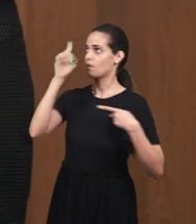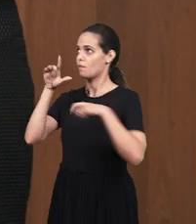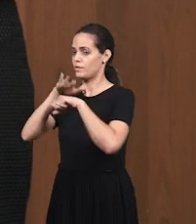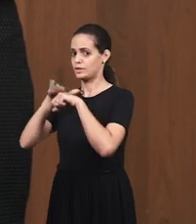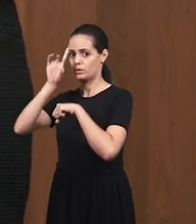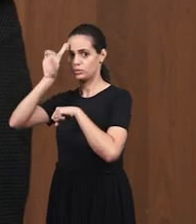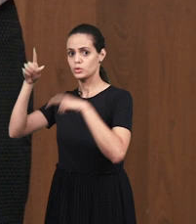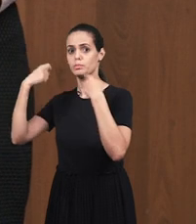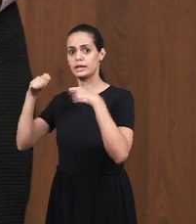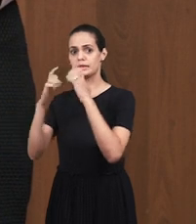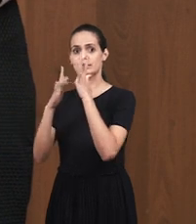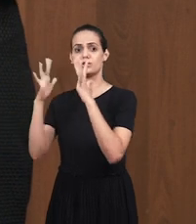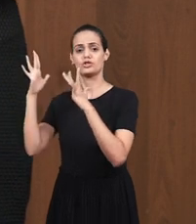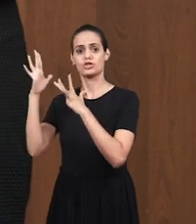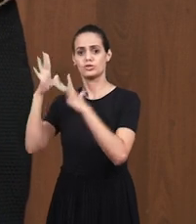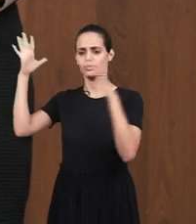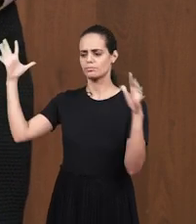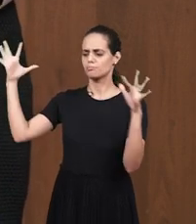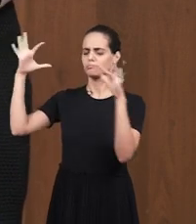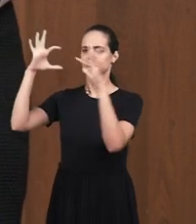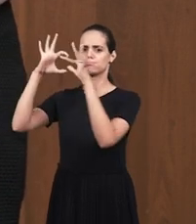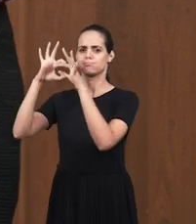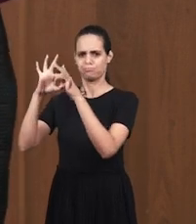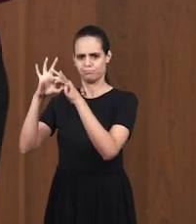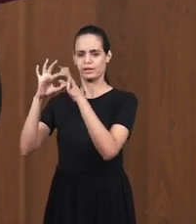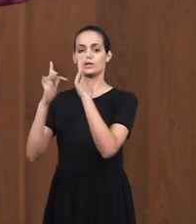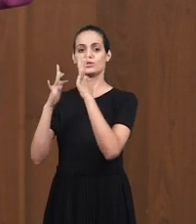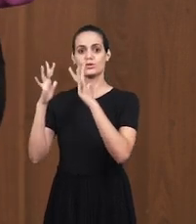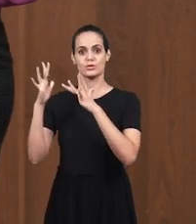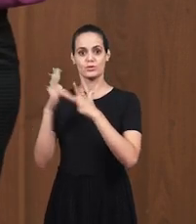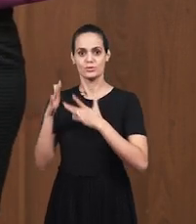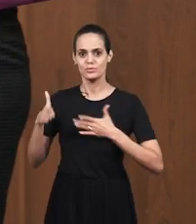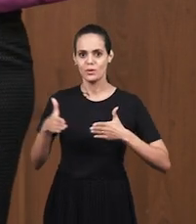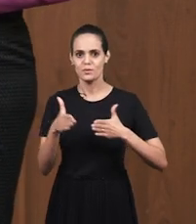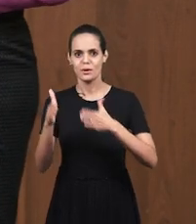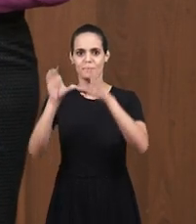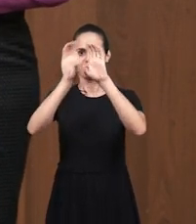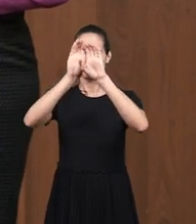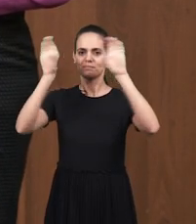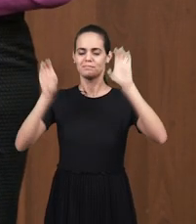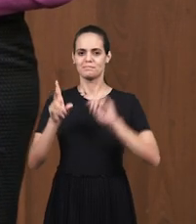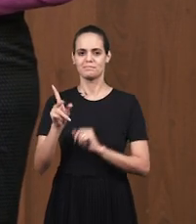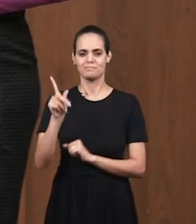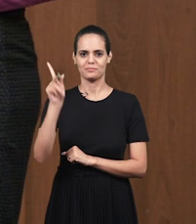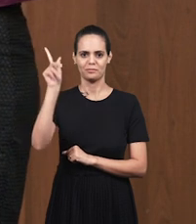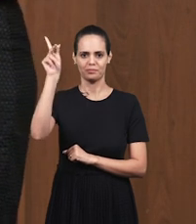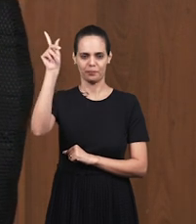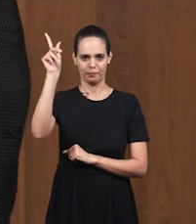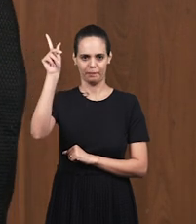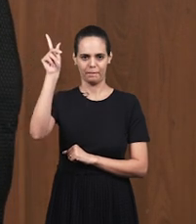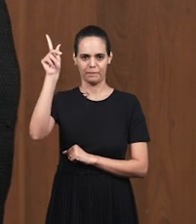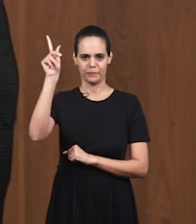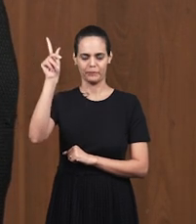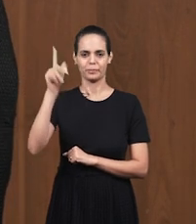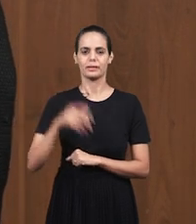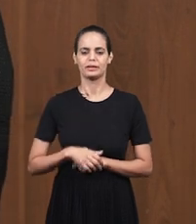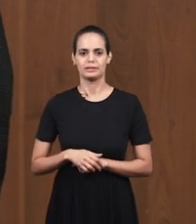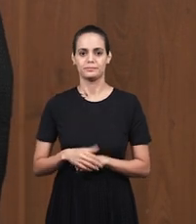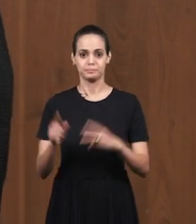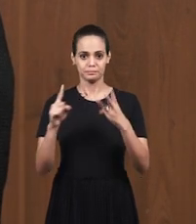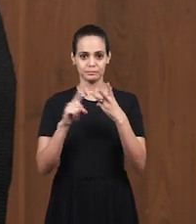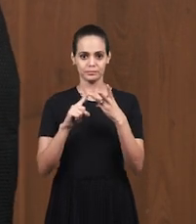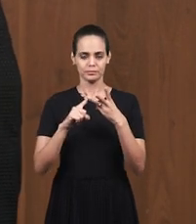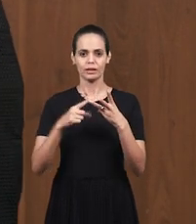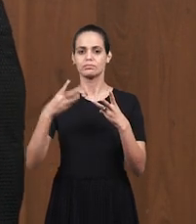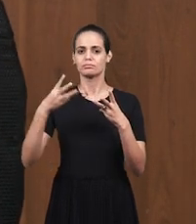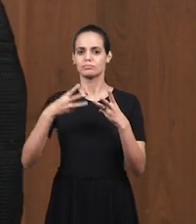что Иисус – путь на небо, вечность. Слава Богу за это. И третий урок, которым